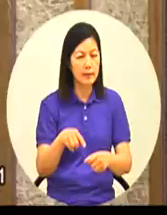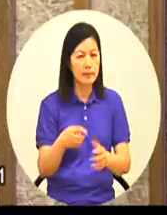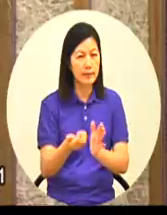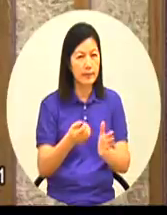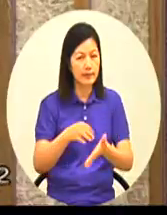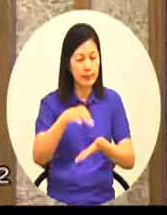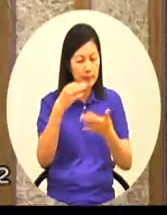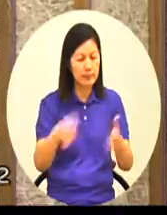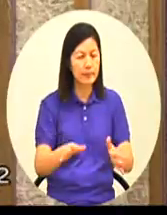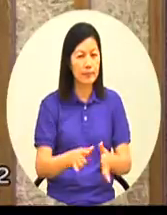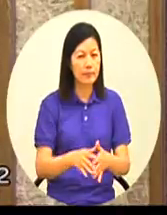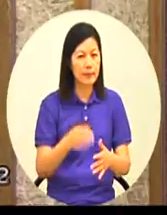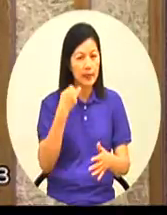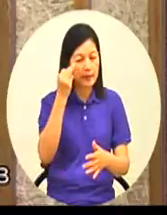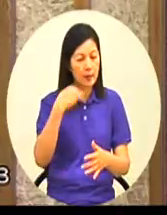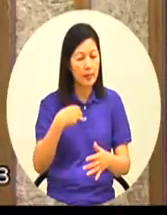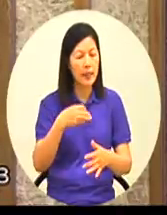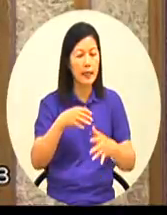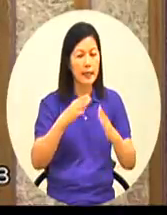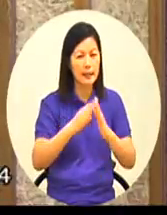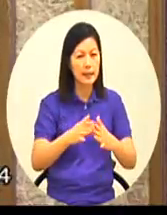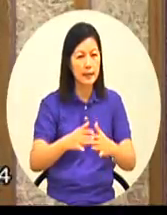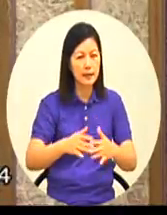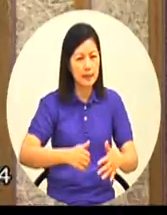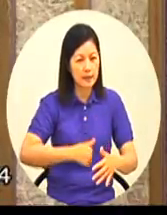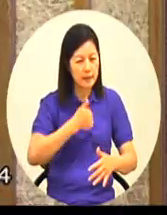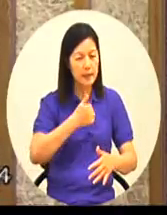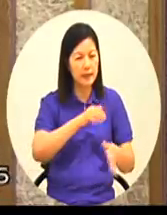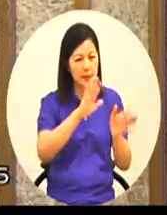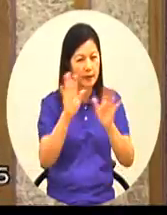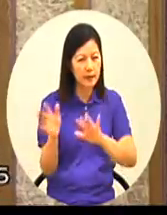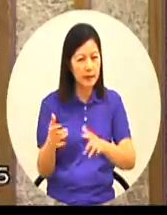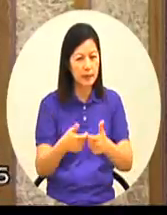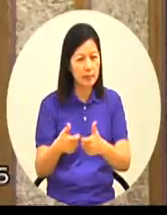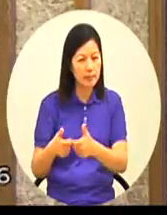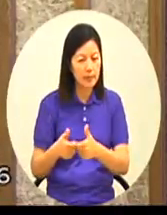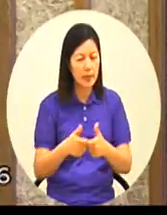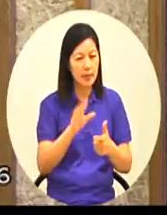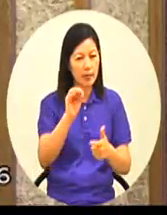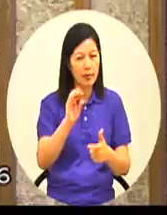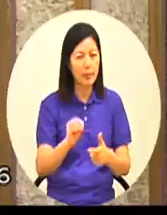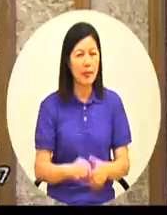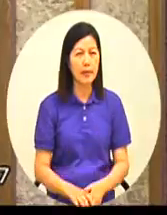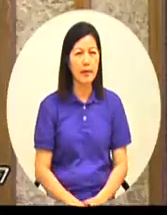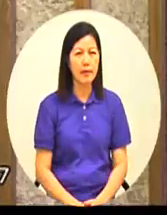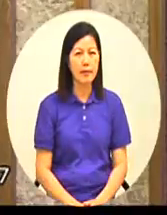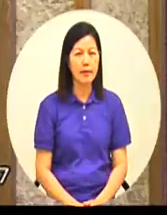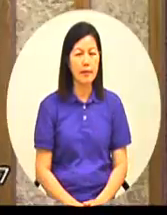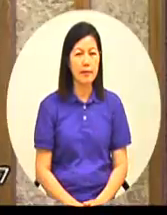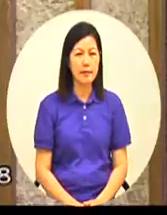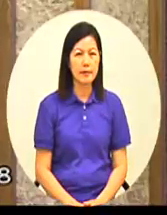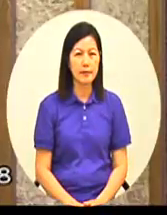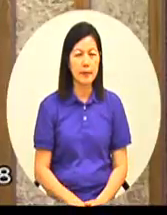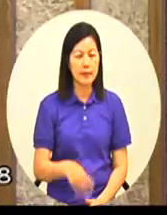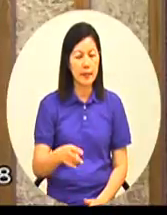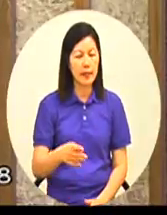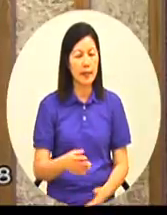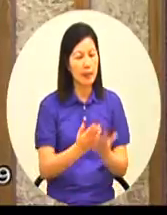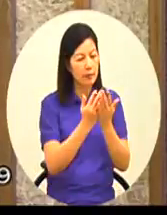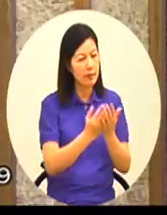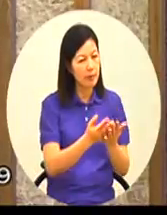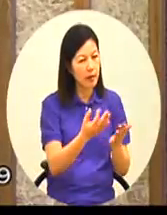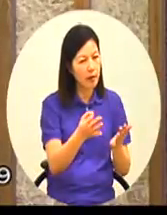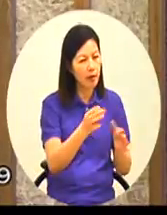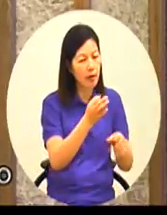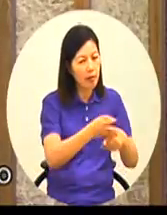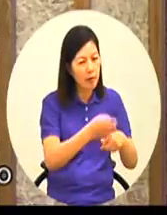姐妹是。有没有可能往更实质的姐妹社关系带来更实质的，好吧，就是 discount 这样子的一个概念，这样子，不管是学费上的 discount 或者